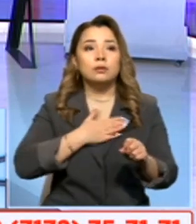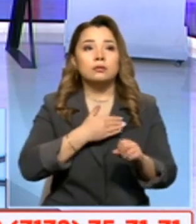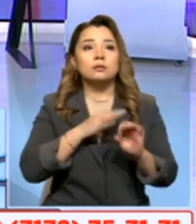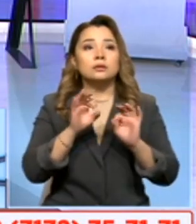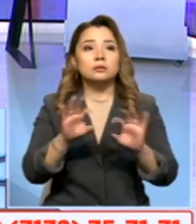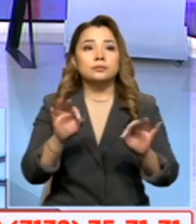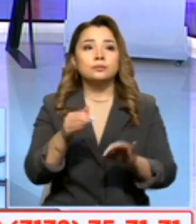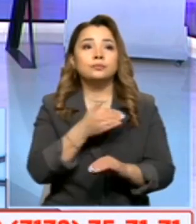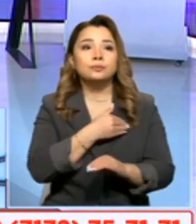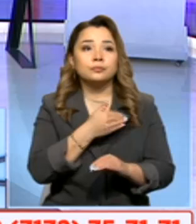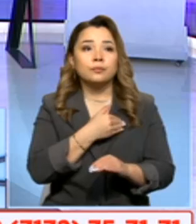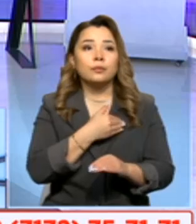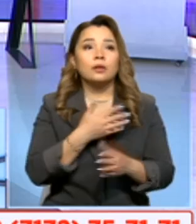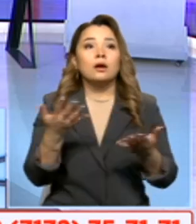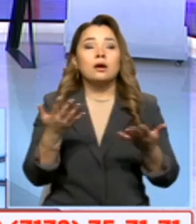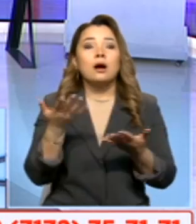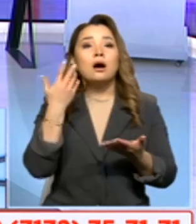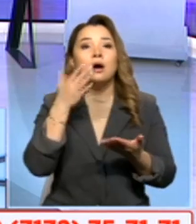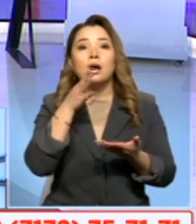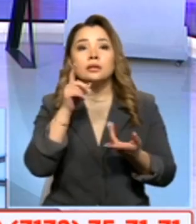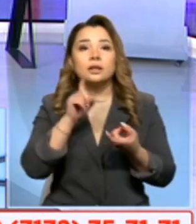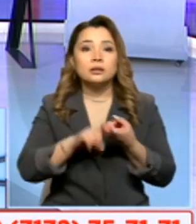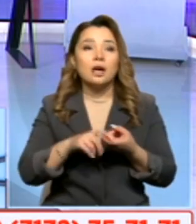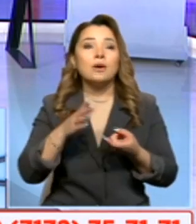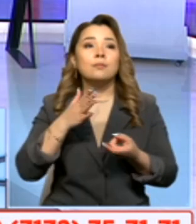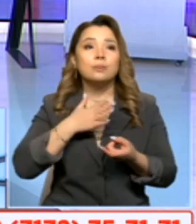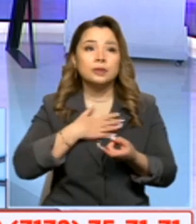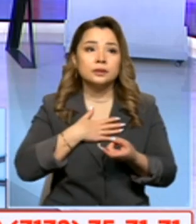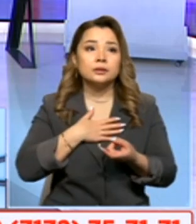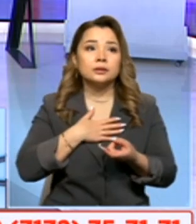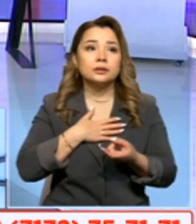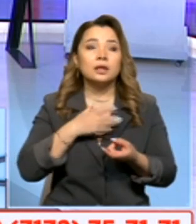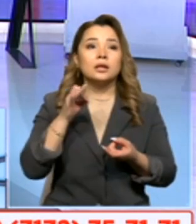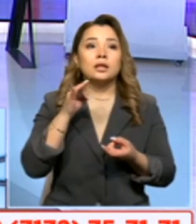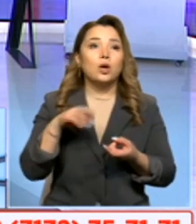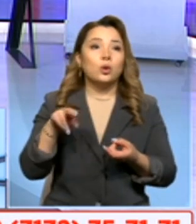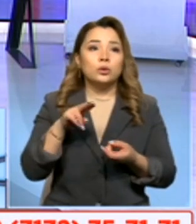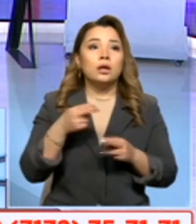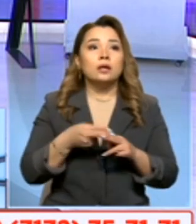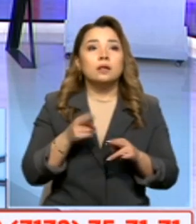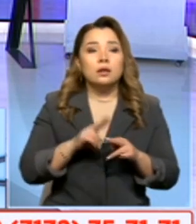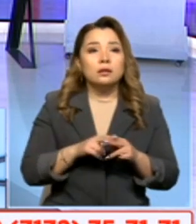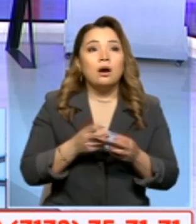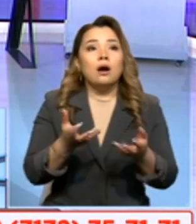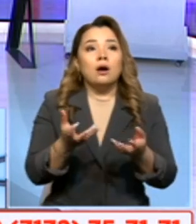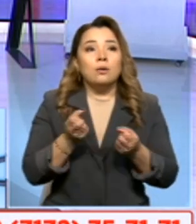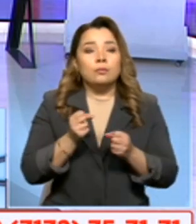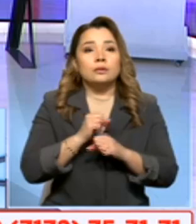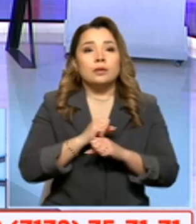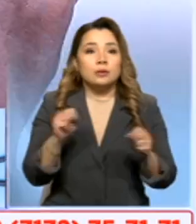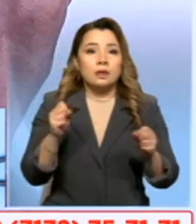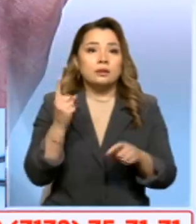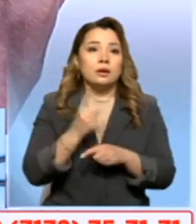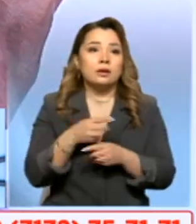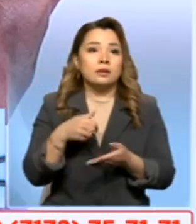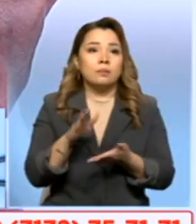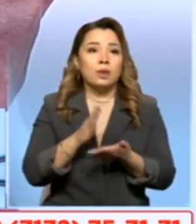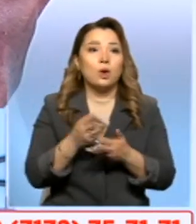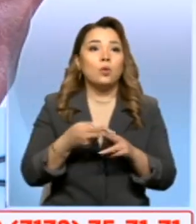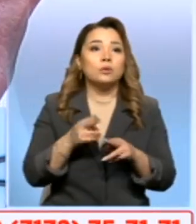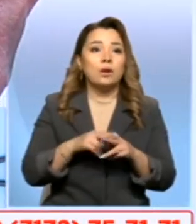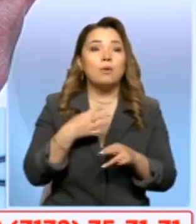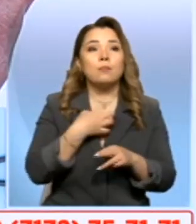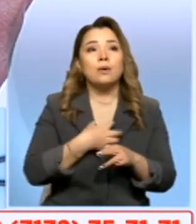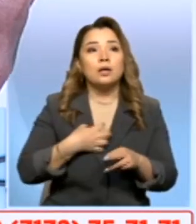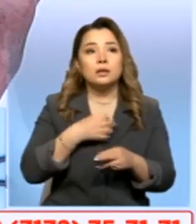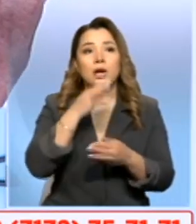айтқым келіп тұрғаны, қай кезде біз нені йодты қабылдамаймыз. Біріншіден, бұл өте